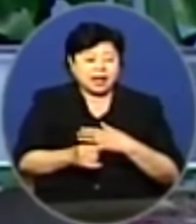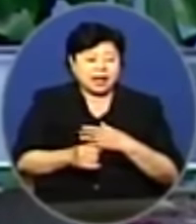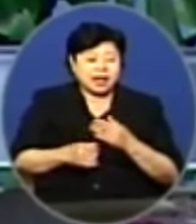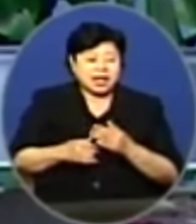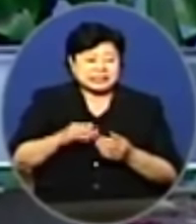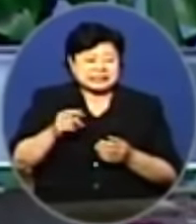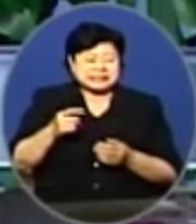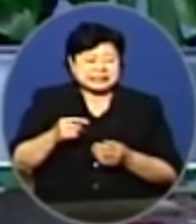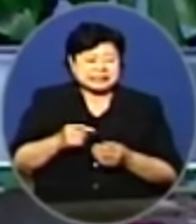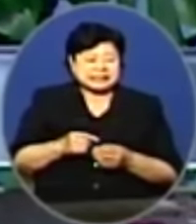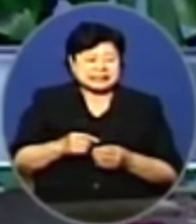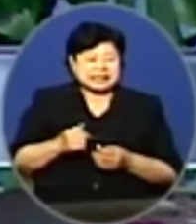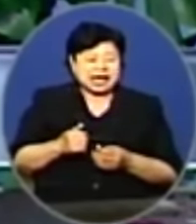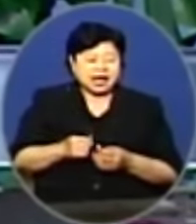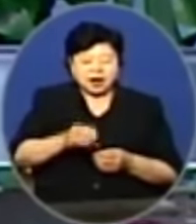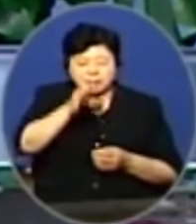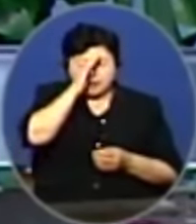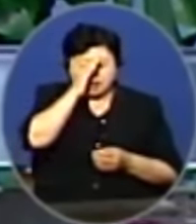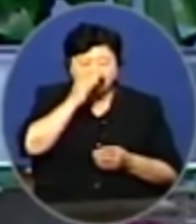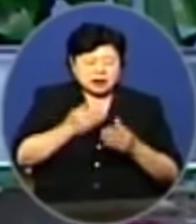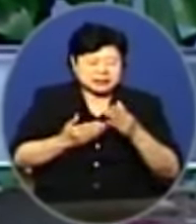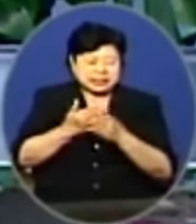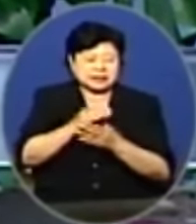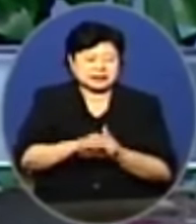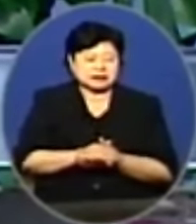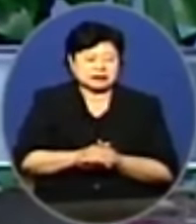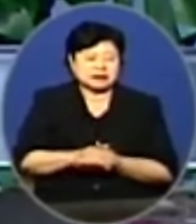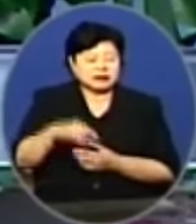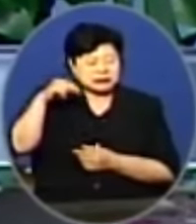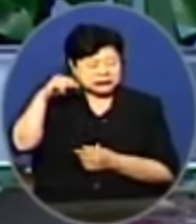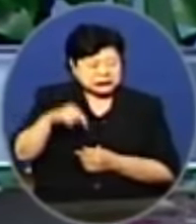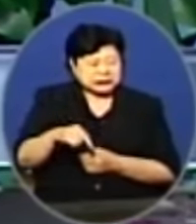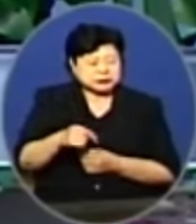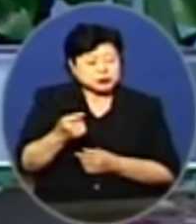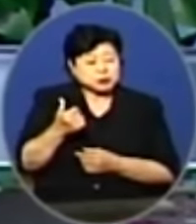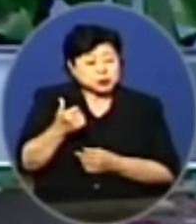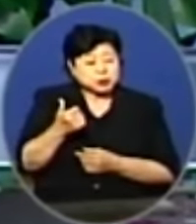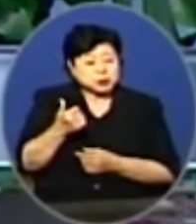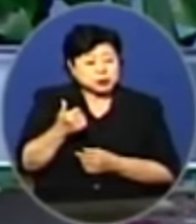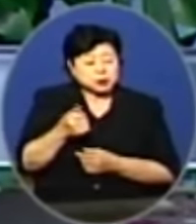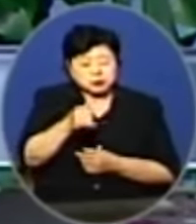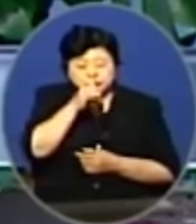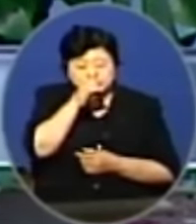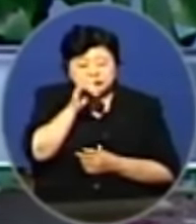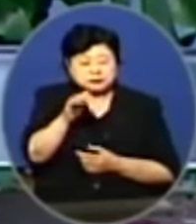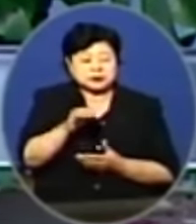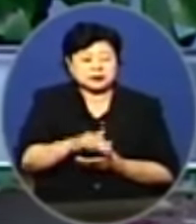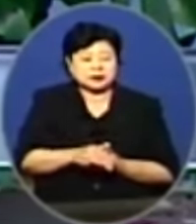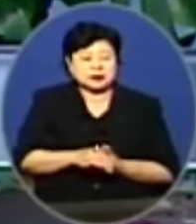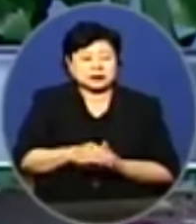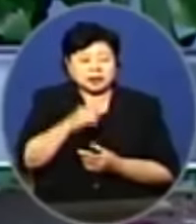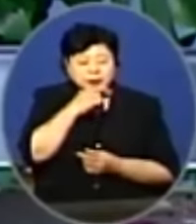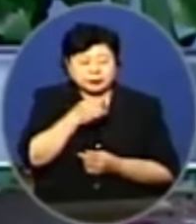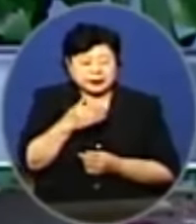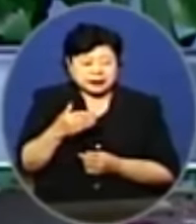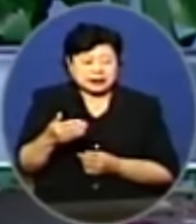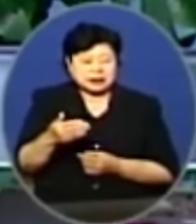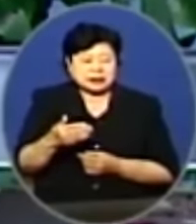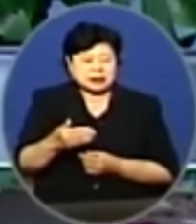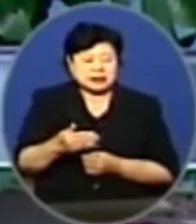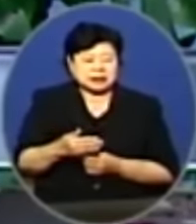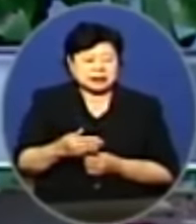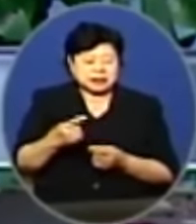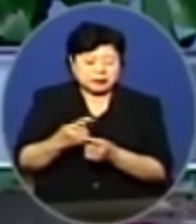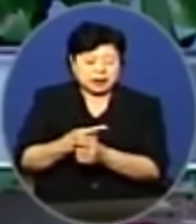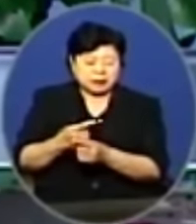신장염으로 병이 들었는데 신장염이 깊어서 조금만 있으면 피를